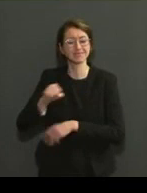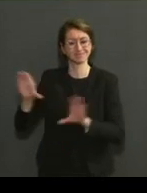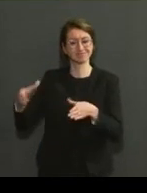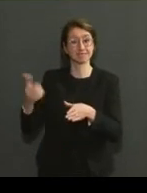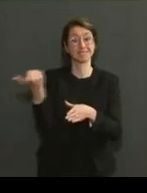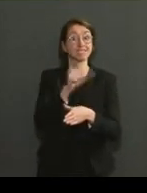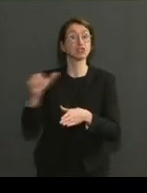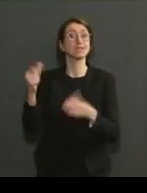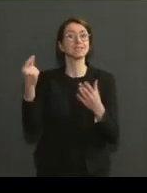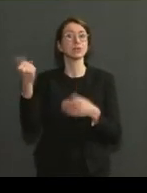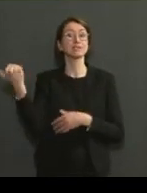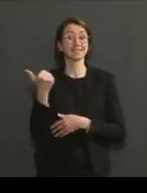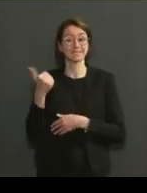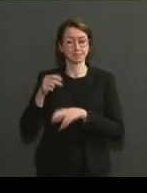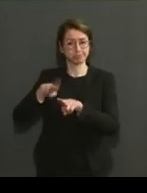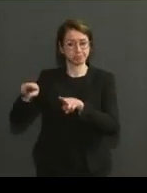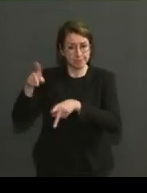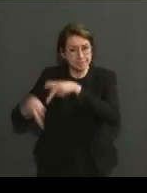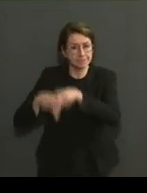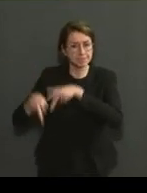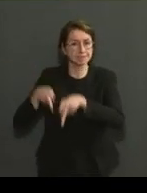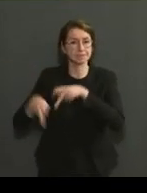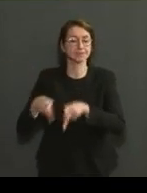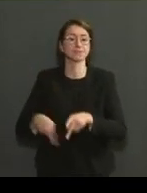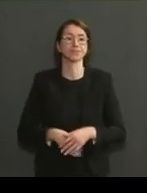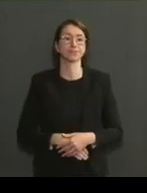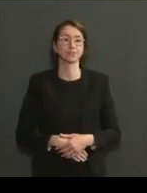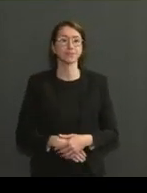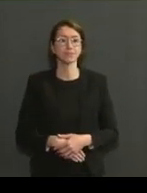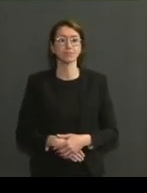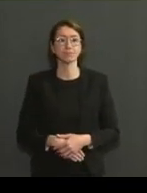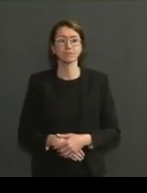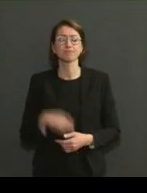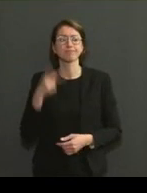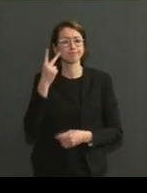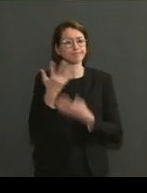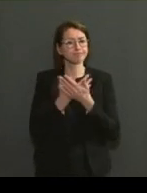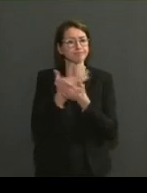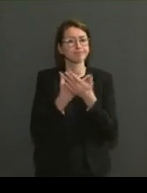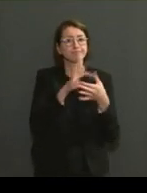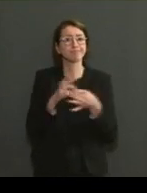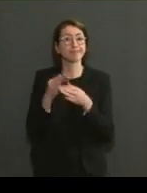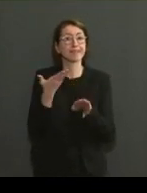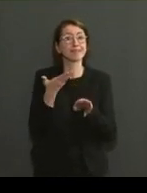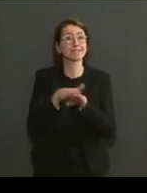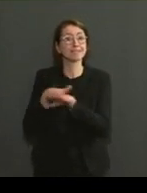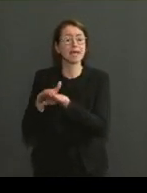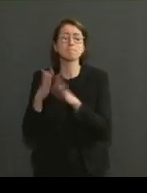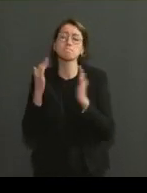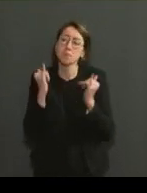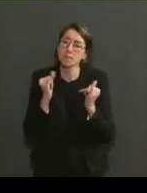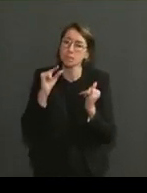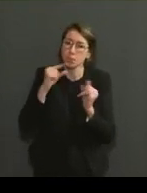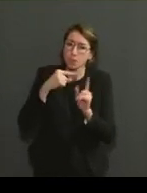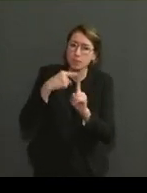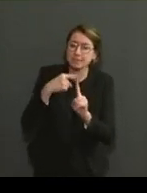Si on s'intéresse aux décès, ceux-ci poursuivent heureusement leur tendance à la baisse de l'ordre de 19%